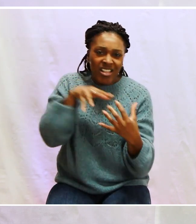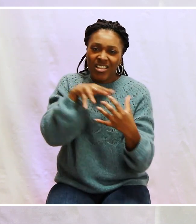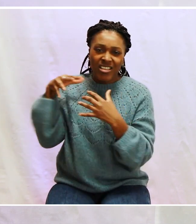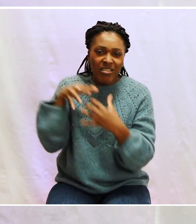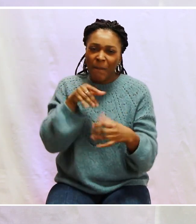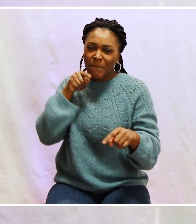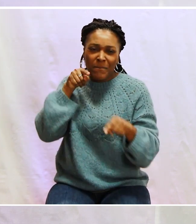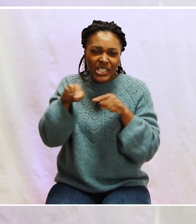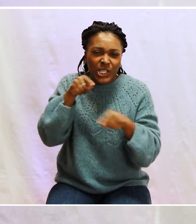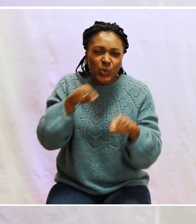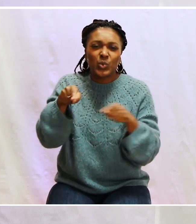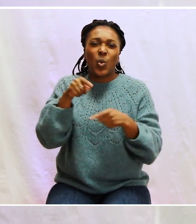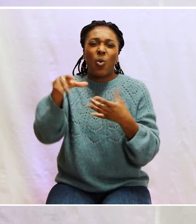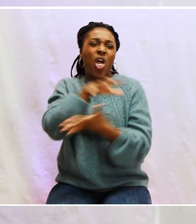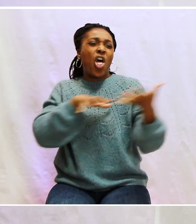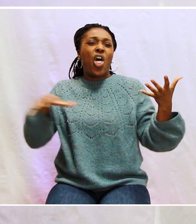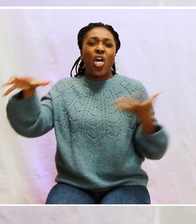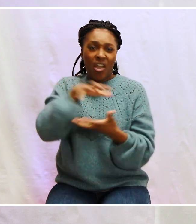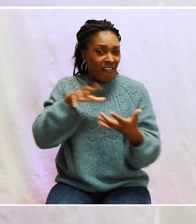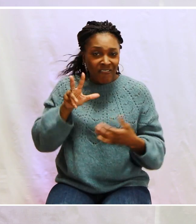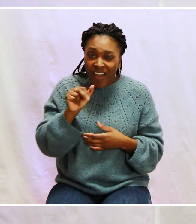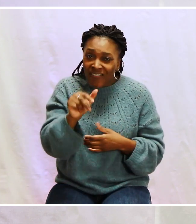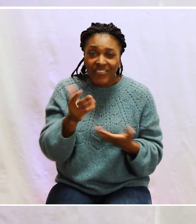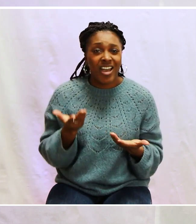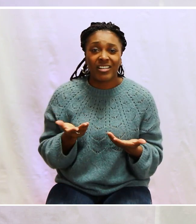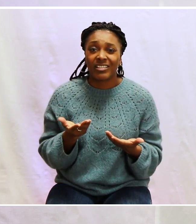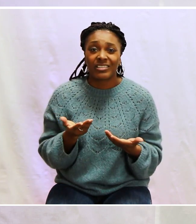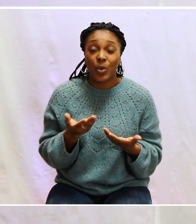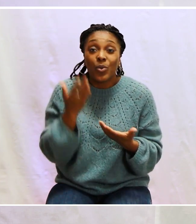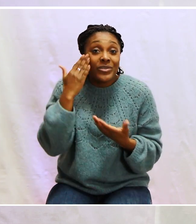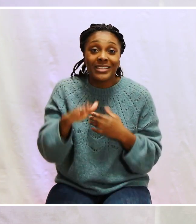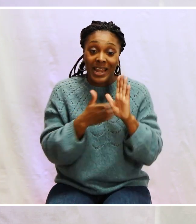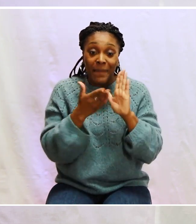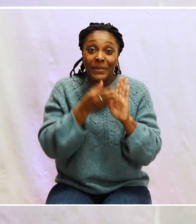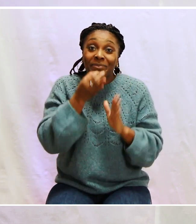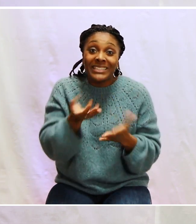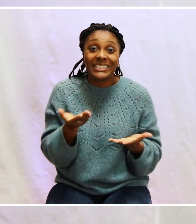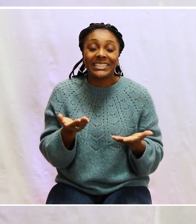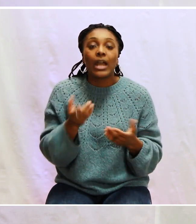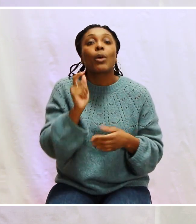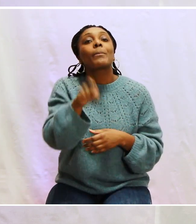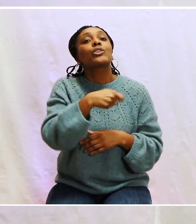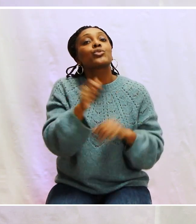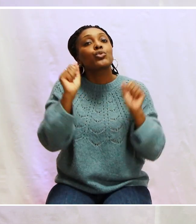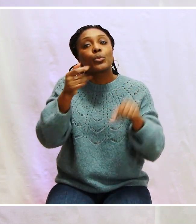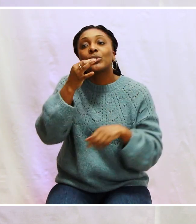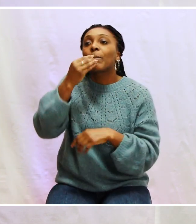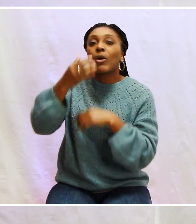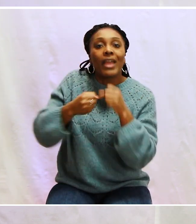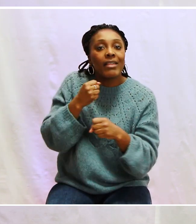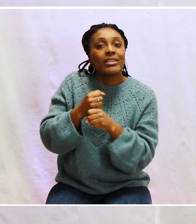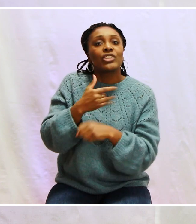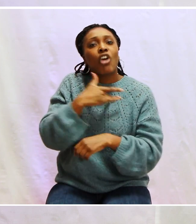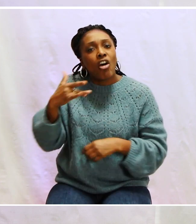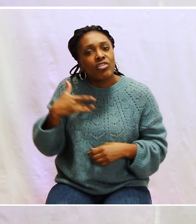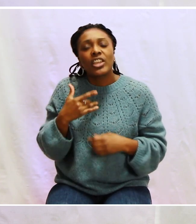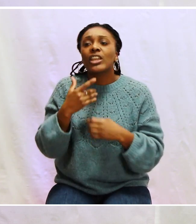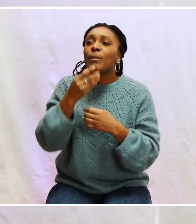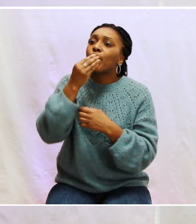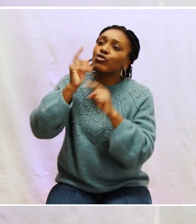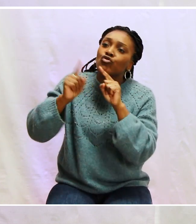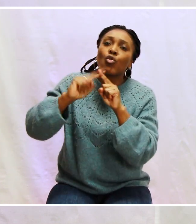persécution, à travers la tribulation. Est-ce que ça veut dire que c'est caduc de souhaiter la bonne chose à quelqu'un? Non, pas du tout.